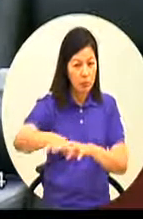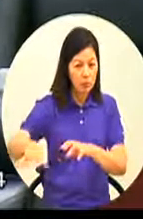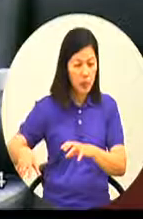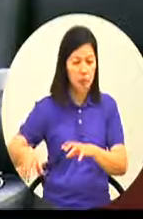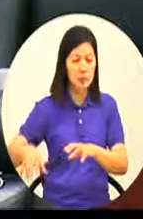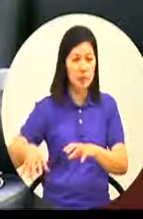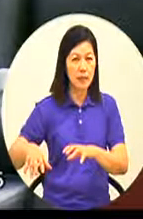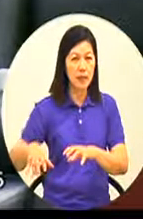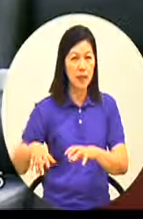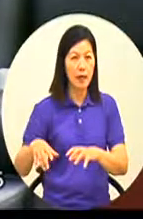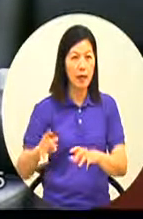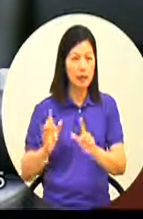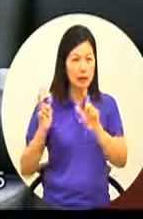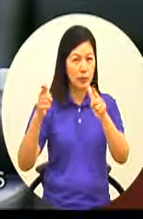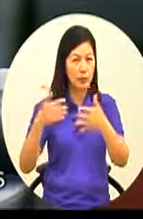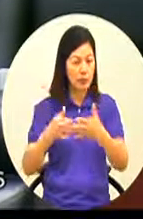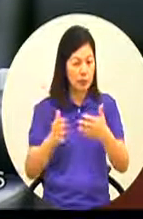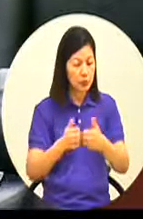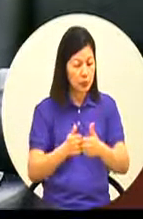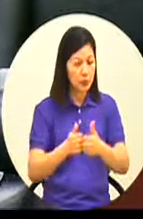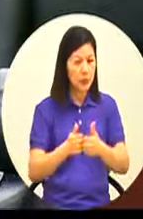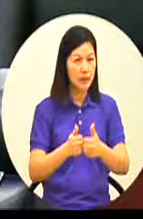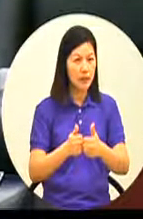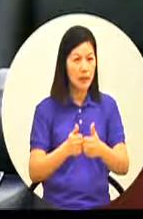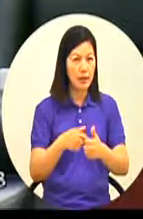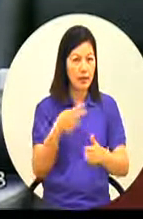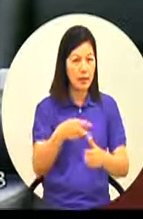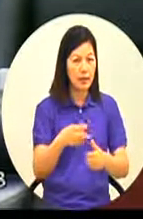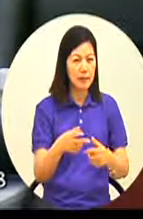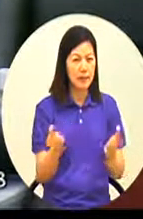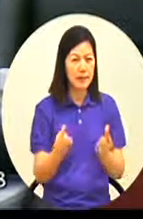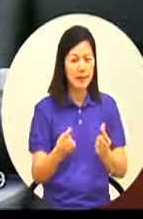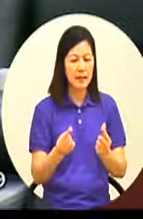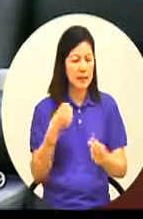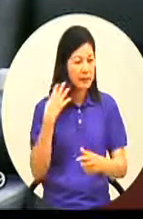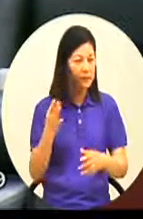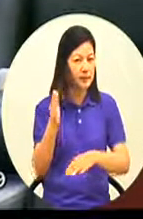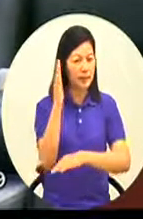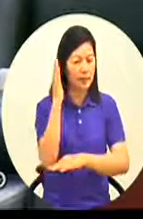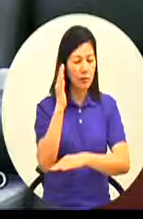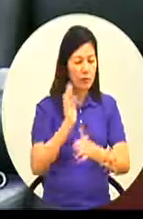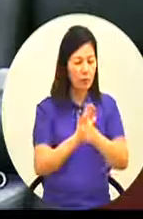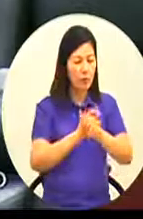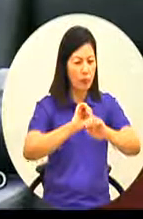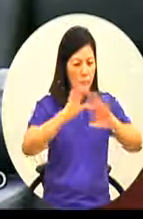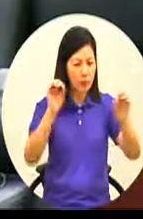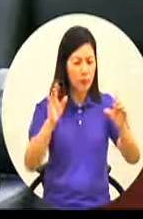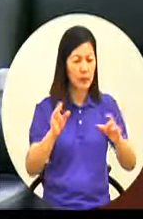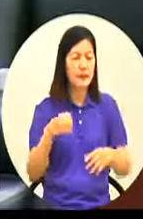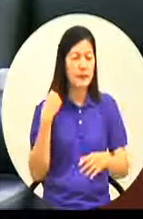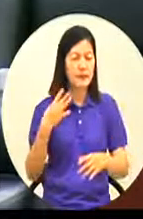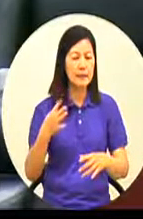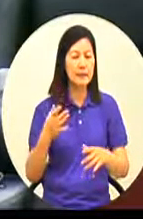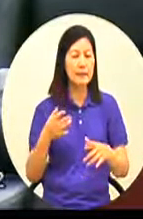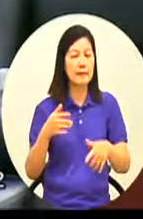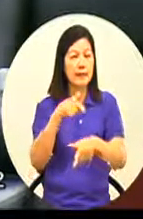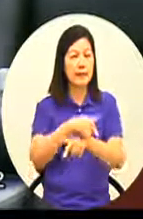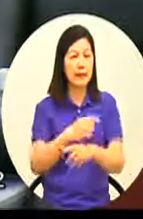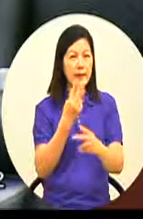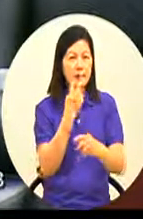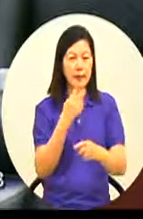家的一些姐妹室，哦，就如同我们新政府所要推动的新南亚政策，啊呢，我